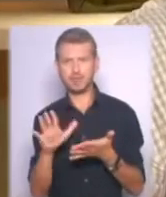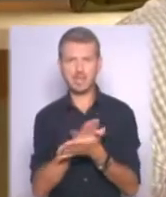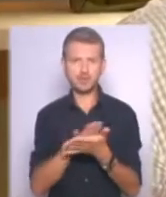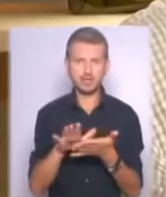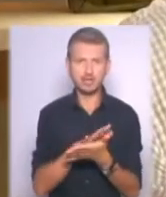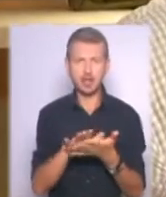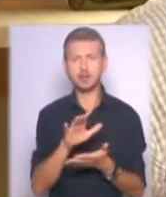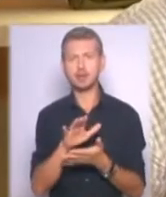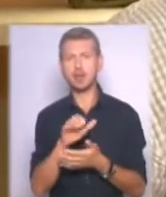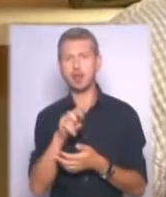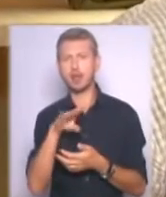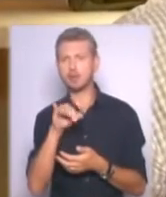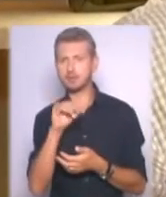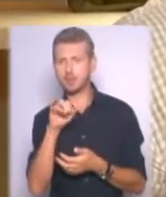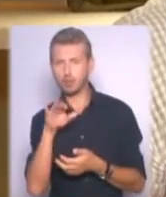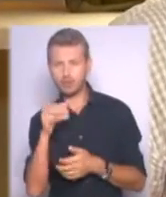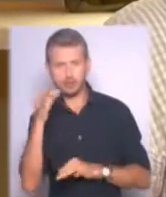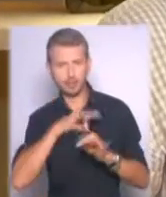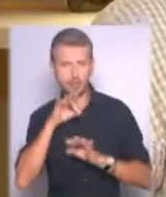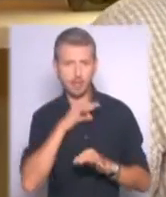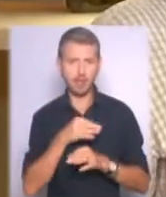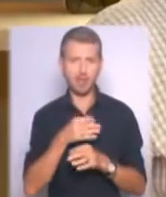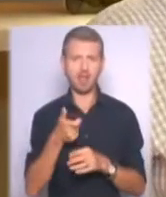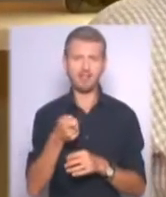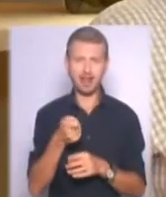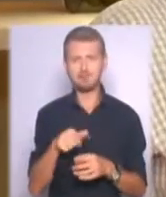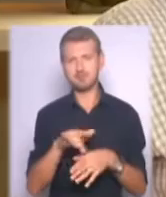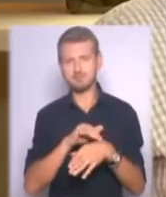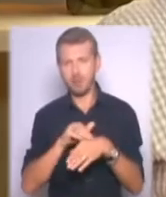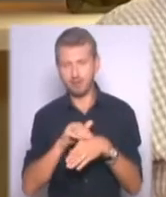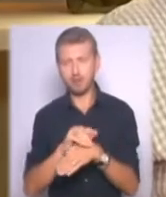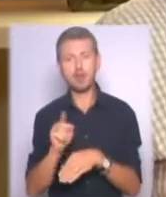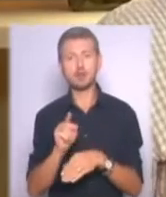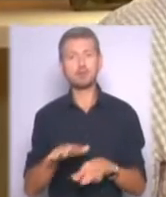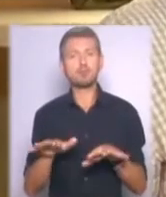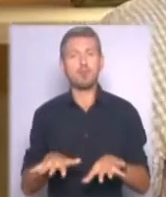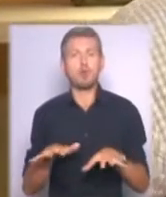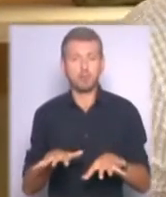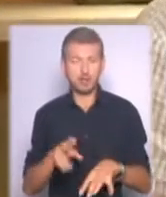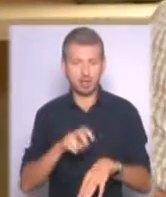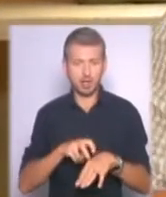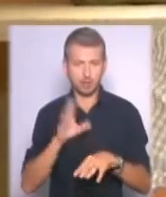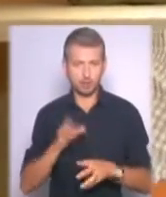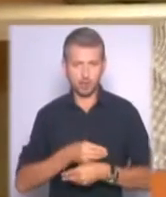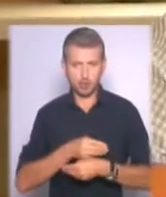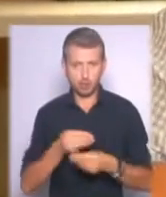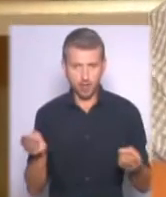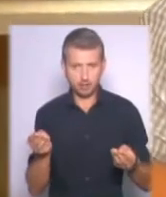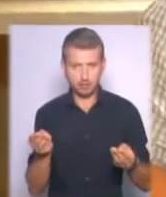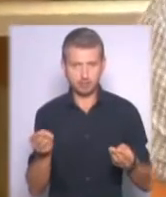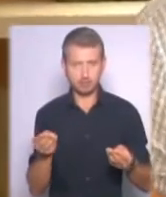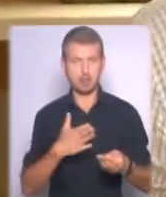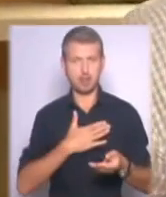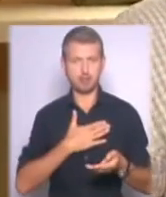антисептиків, антибіотиків, кремів, мазів, що по місцю вже будуть нашими лікарями роздаватися безпосередньо